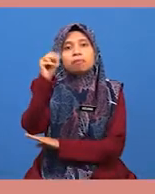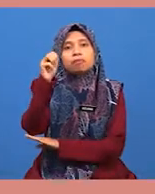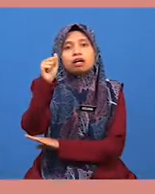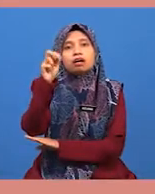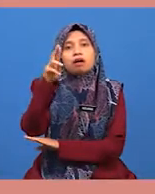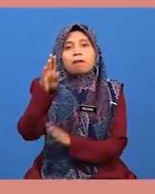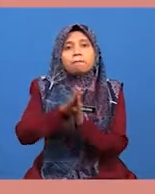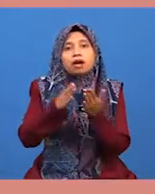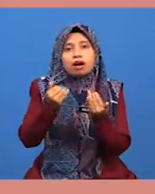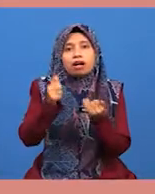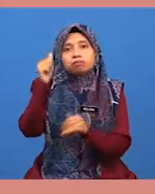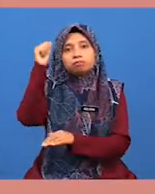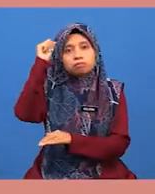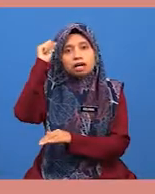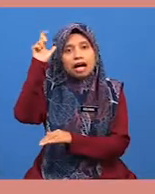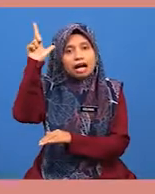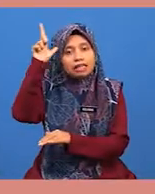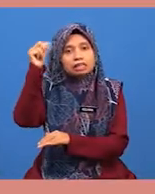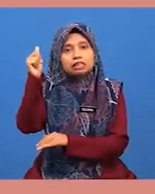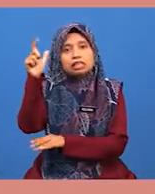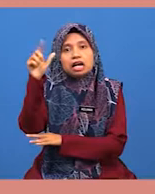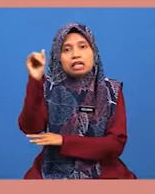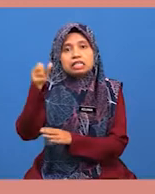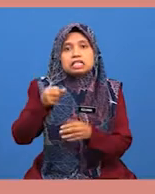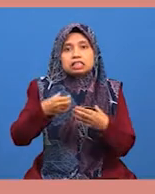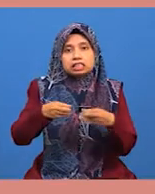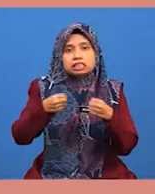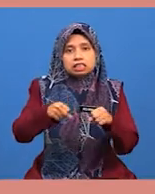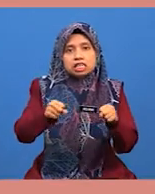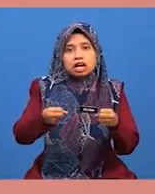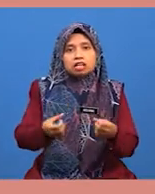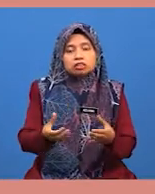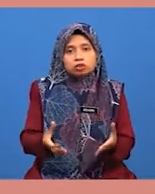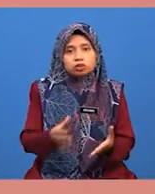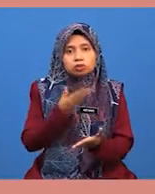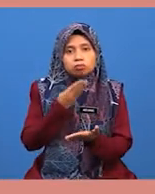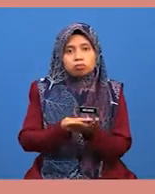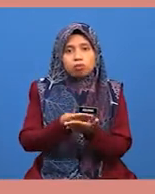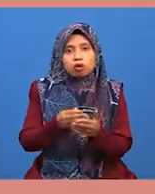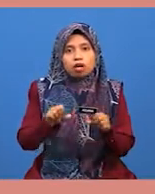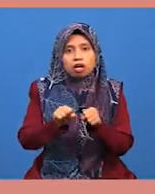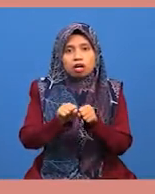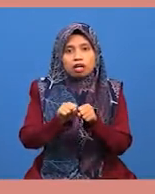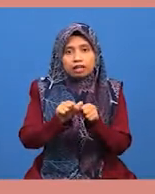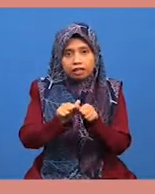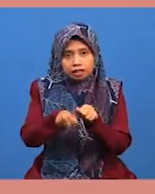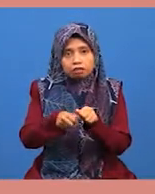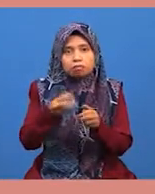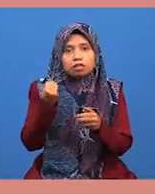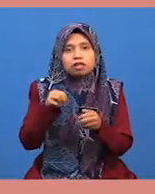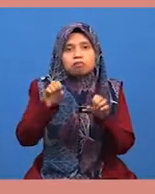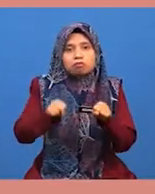sembuh agar mereka boleh bermain bersama-sama. Ayat ini menerangkan harapan